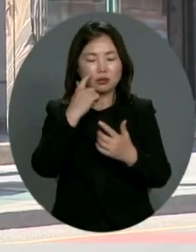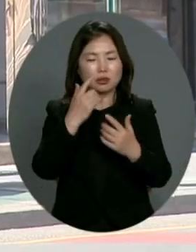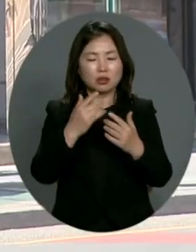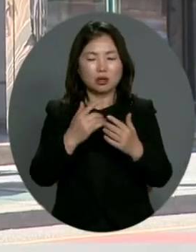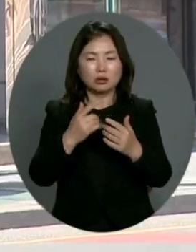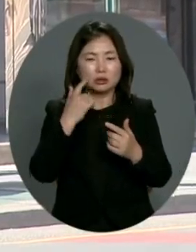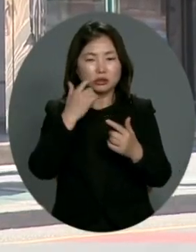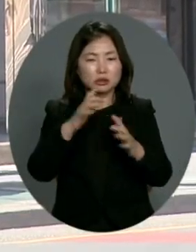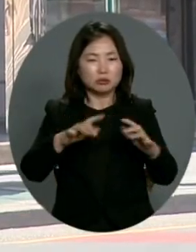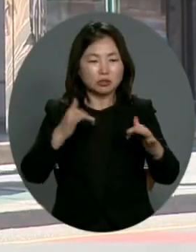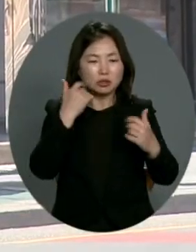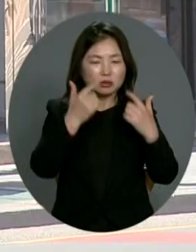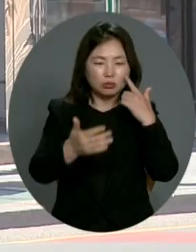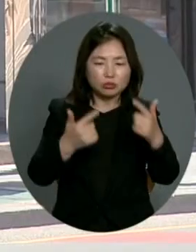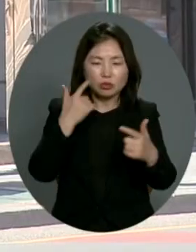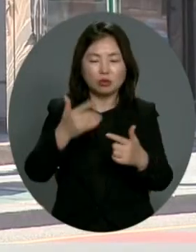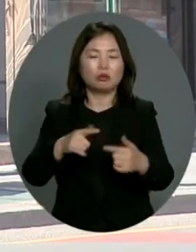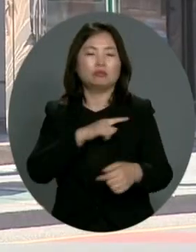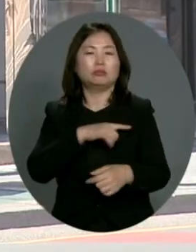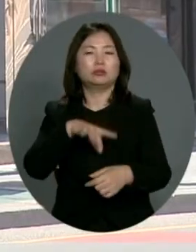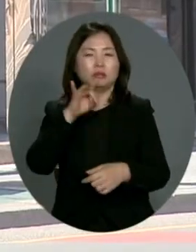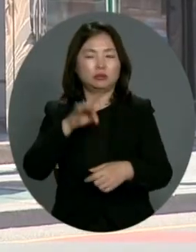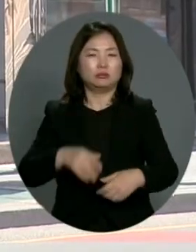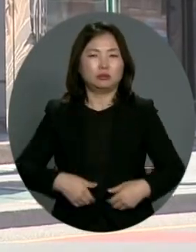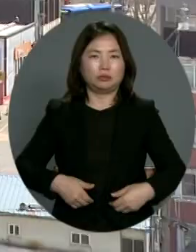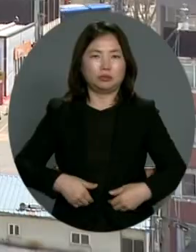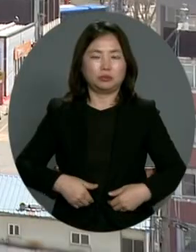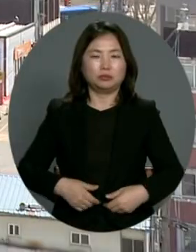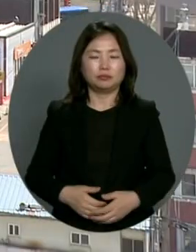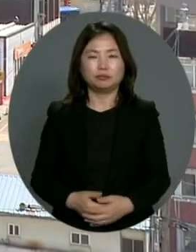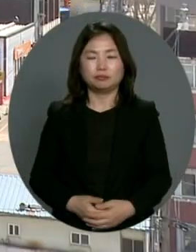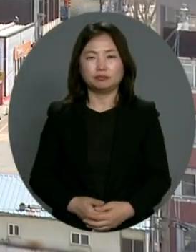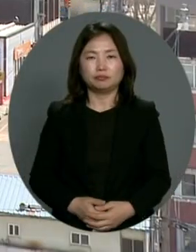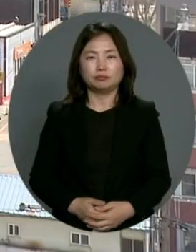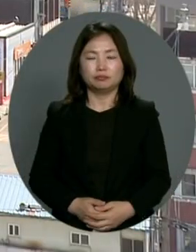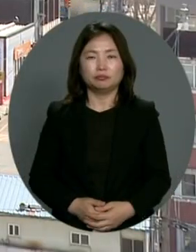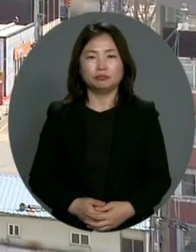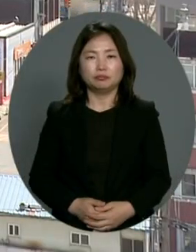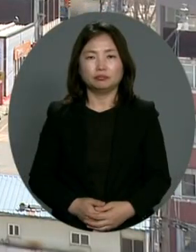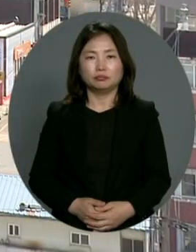객관적으로 수렴할지 논의해야 한다는 목소리가 나오고 있습니다. MBC 뉴스 양관입니다.